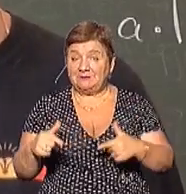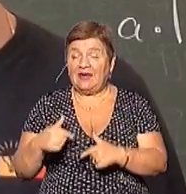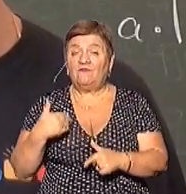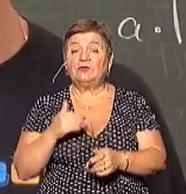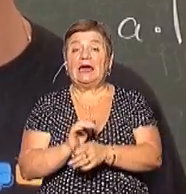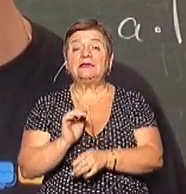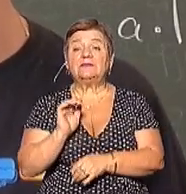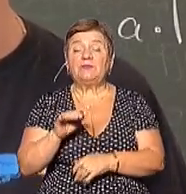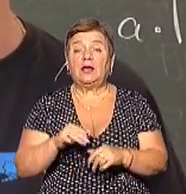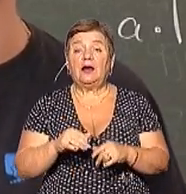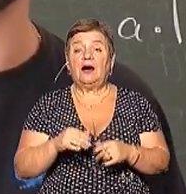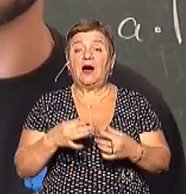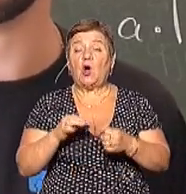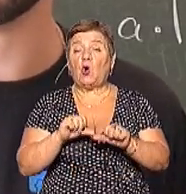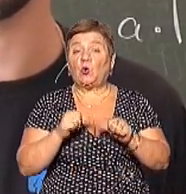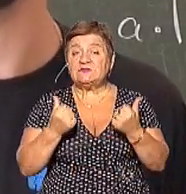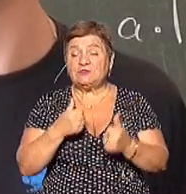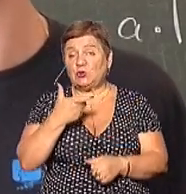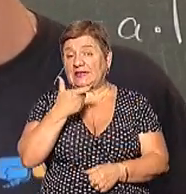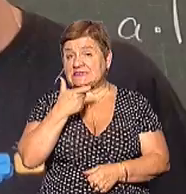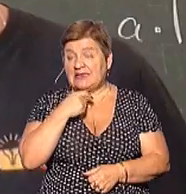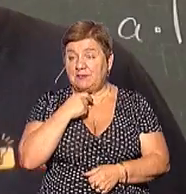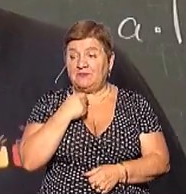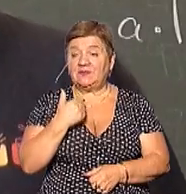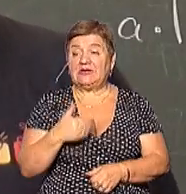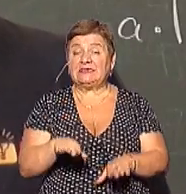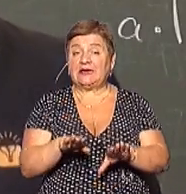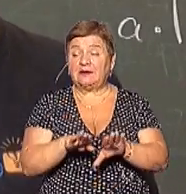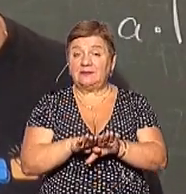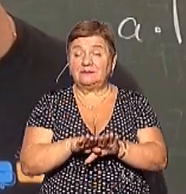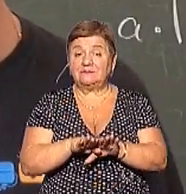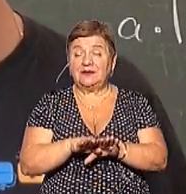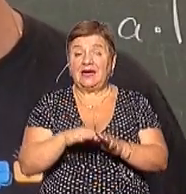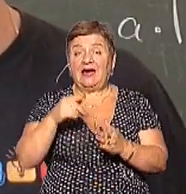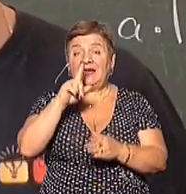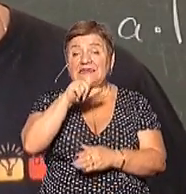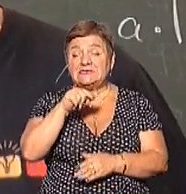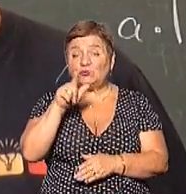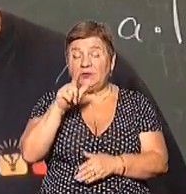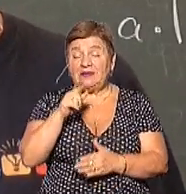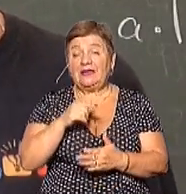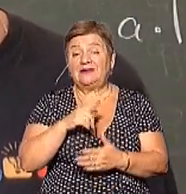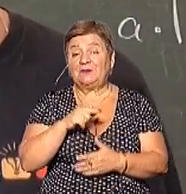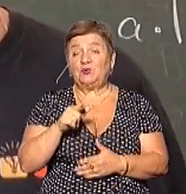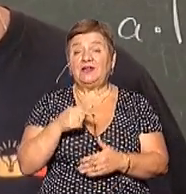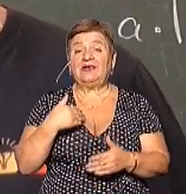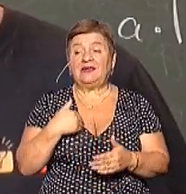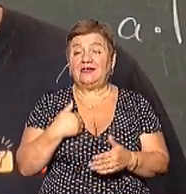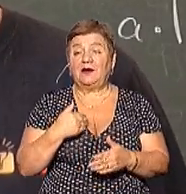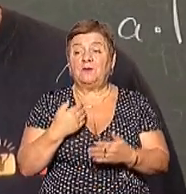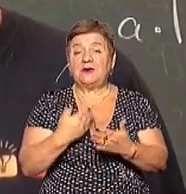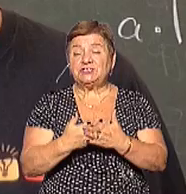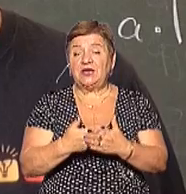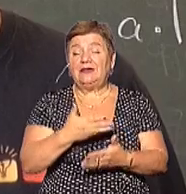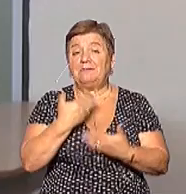надсилає розв'язок на сервер. Сервер той розв'язок тестує на наборі тестів, тобто все автоматизовано, немає